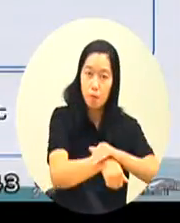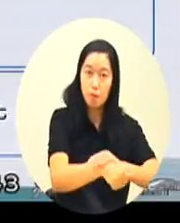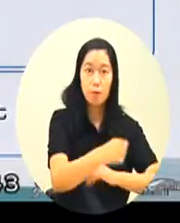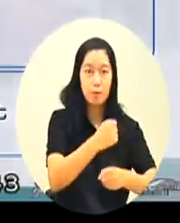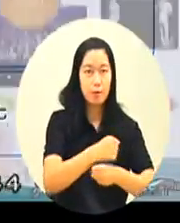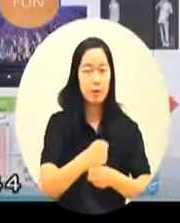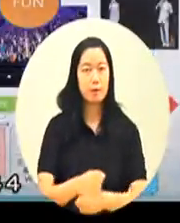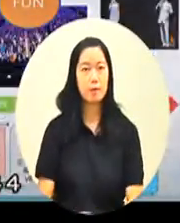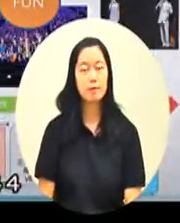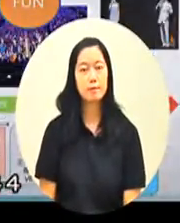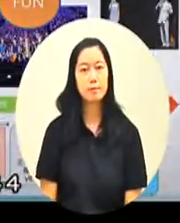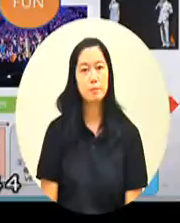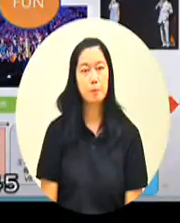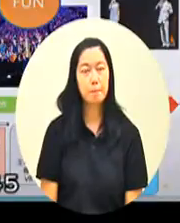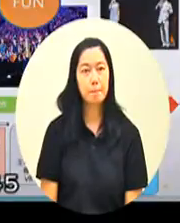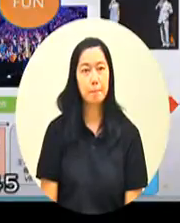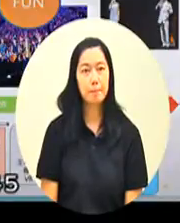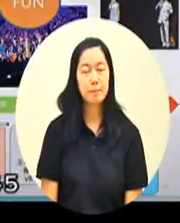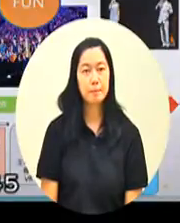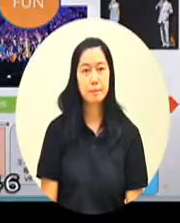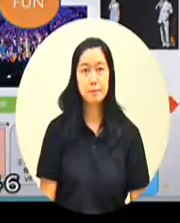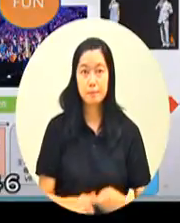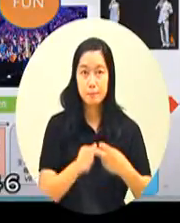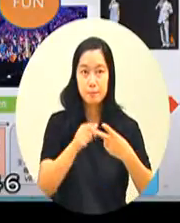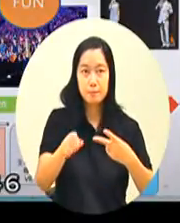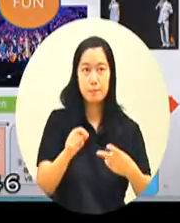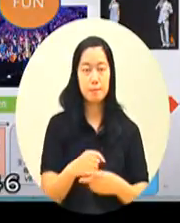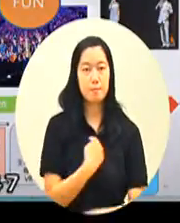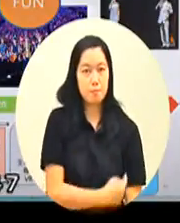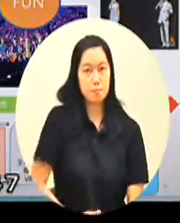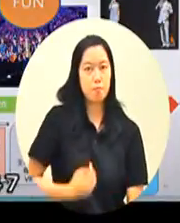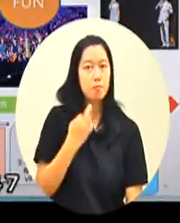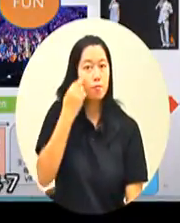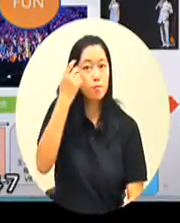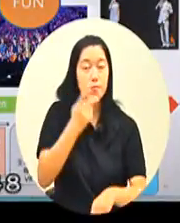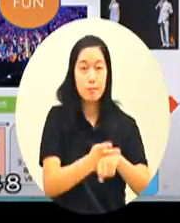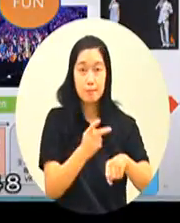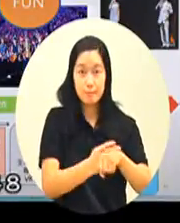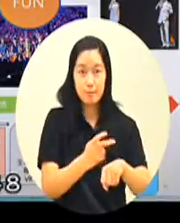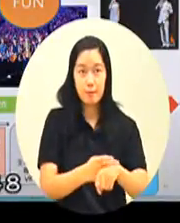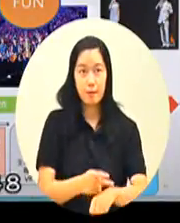一页。那第二个部分是体感科技那这一个部